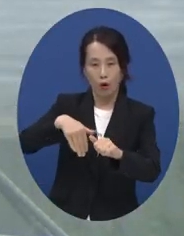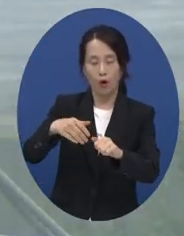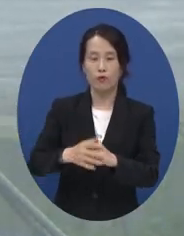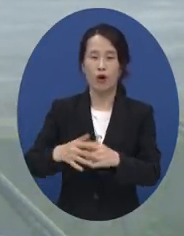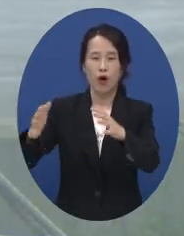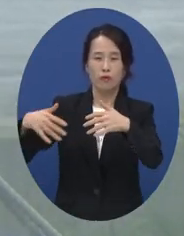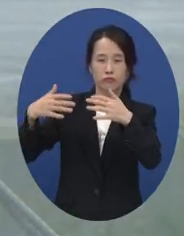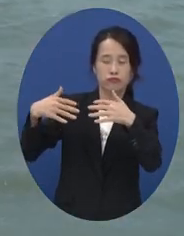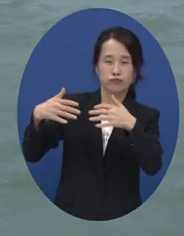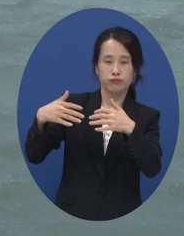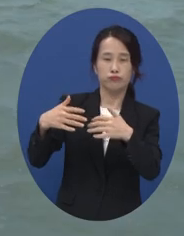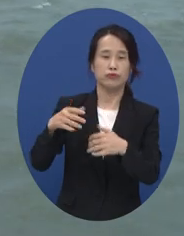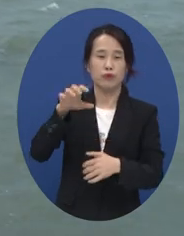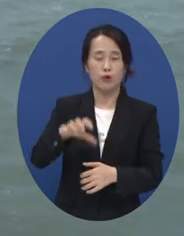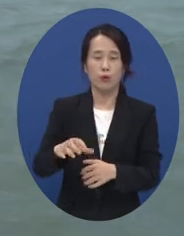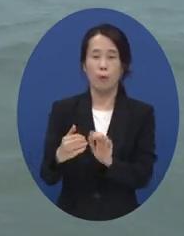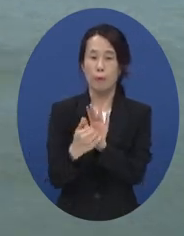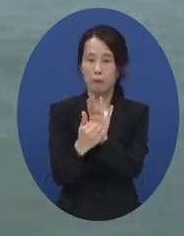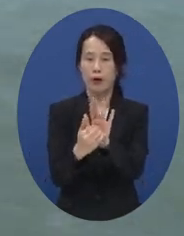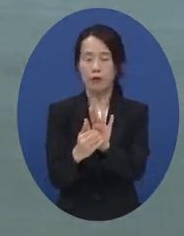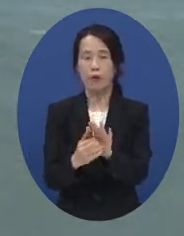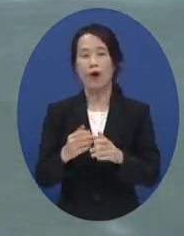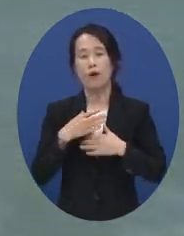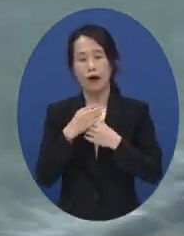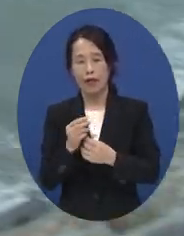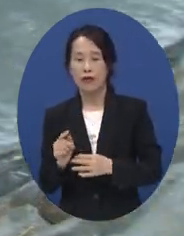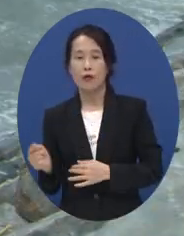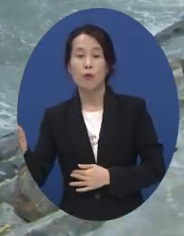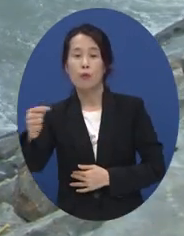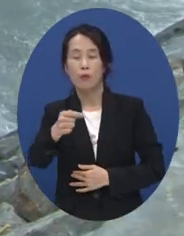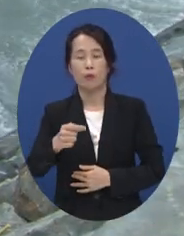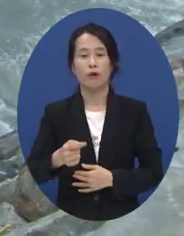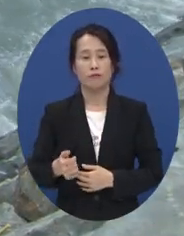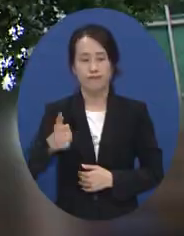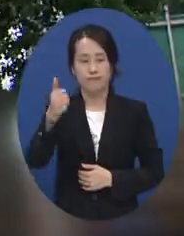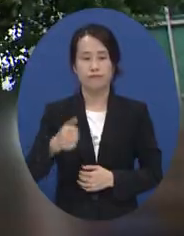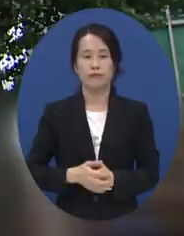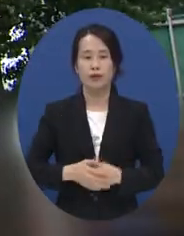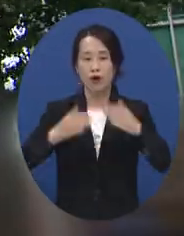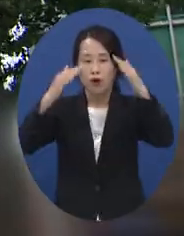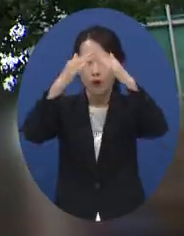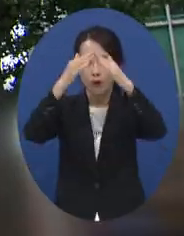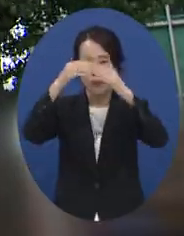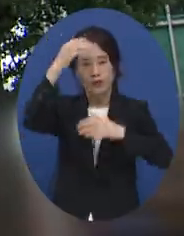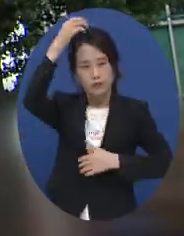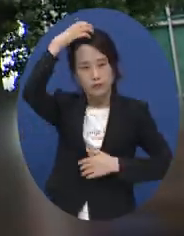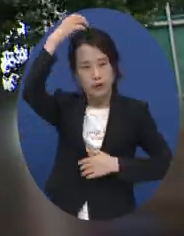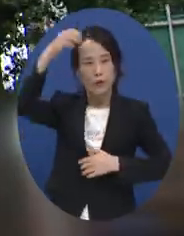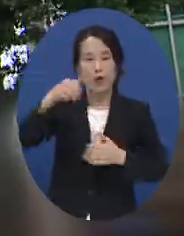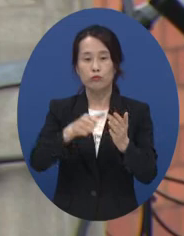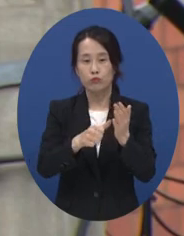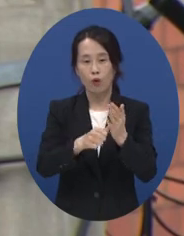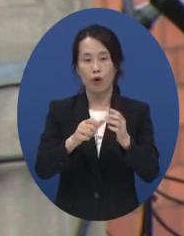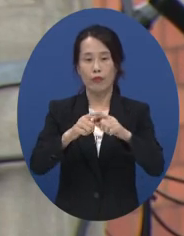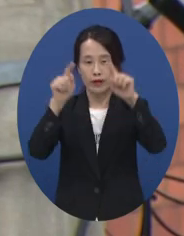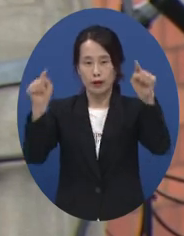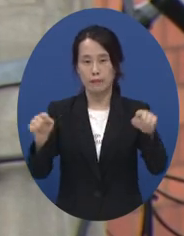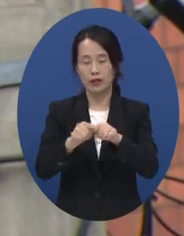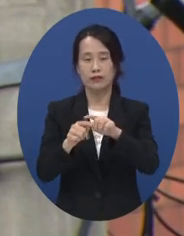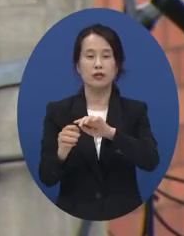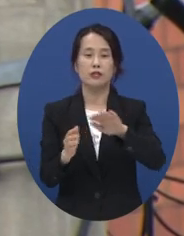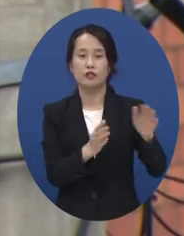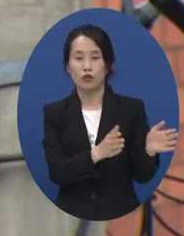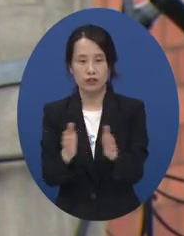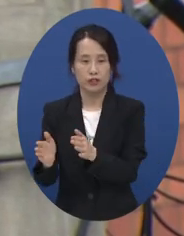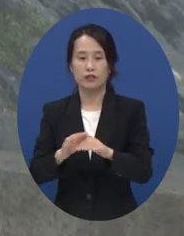비바람에 휩쓸릴 만한 곳은 피하고 안전한 길로 돌아가는 게 좋습니다 옥상과 지구 해 둔 물건이나 간판 등은 치우거나